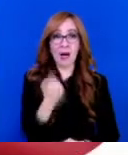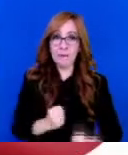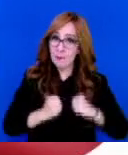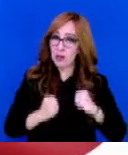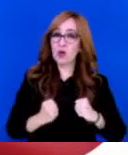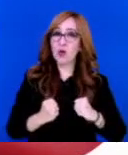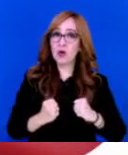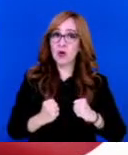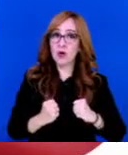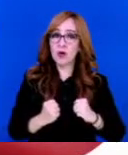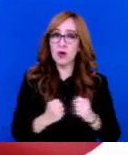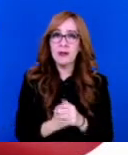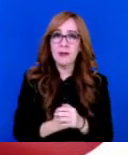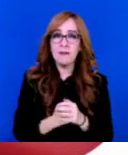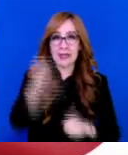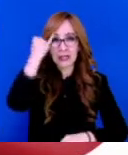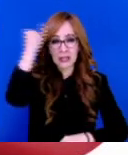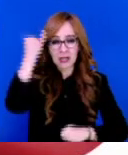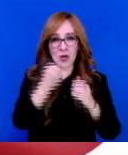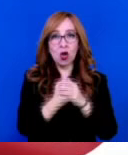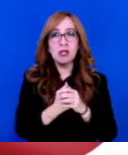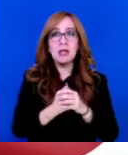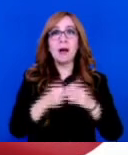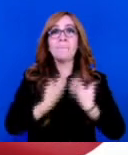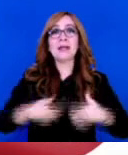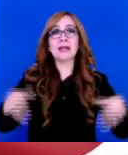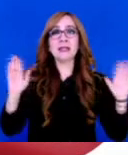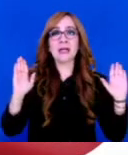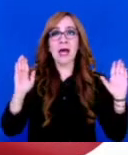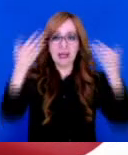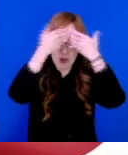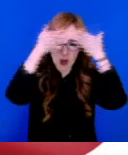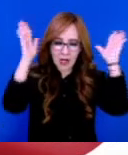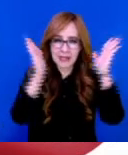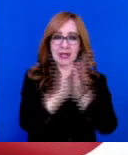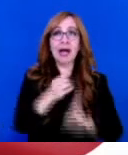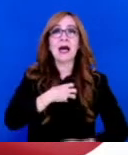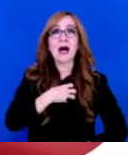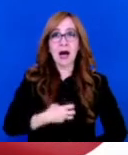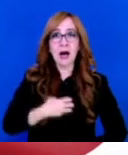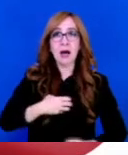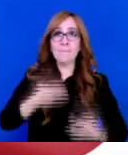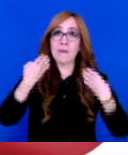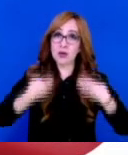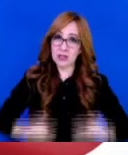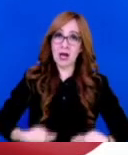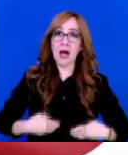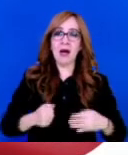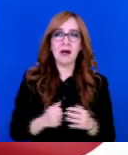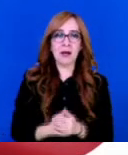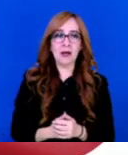memperkokoh ideologi Pancasila, demokrasi dan hak asasi manusia.